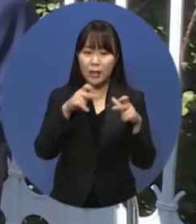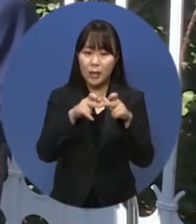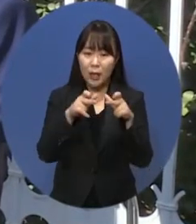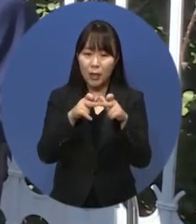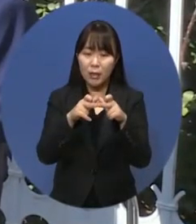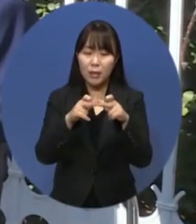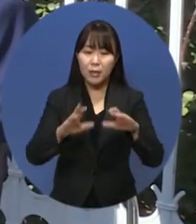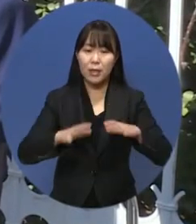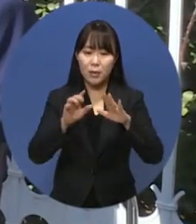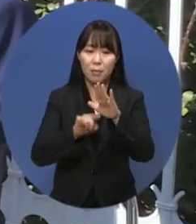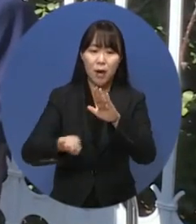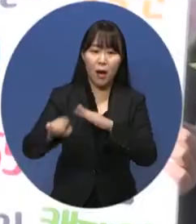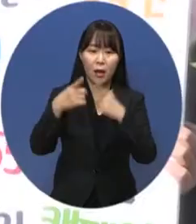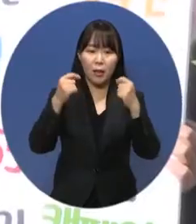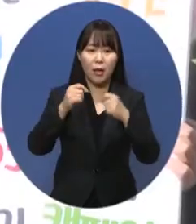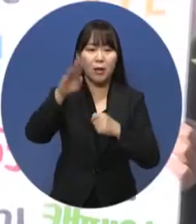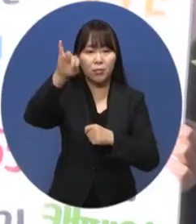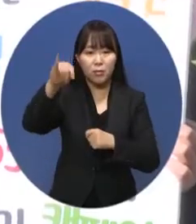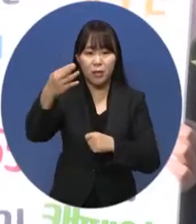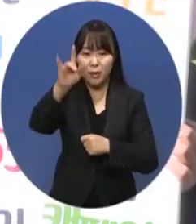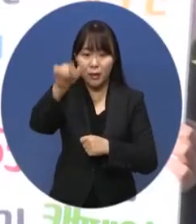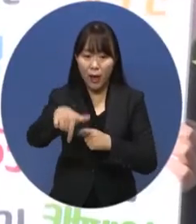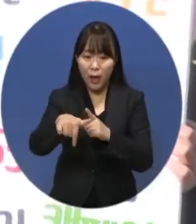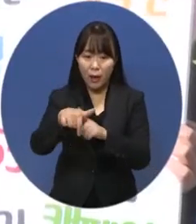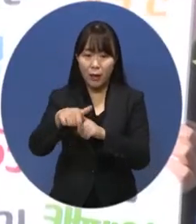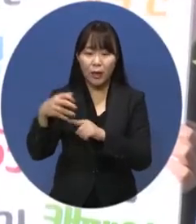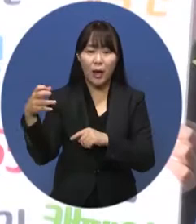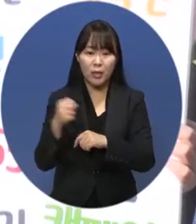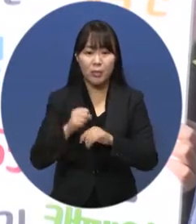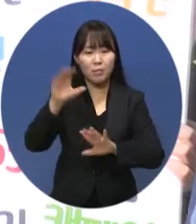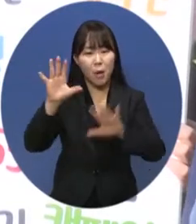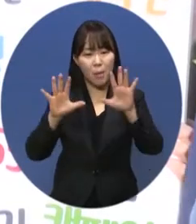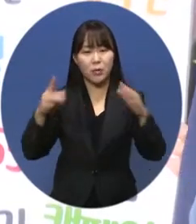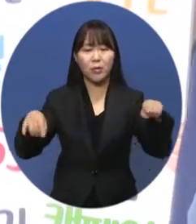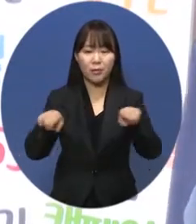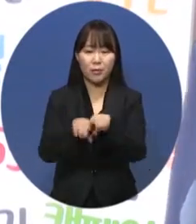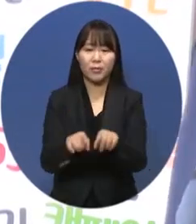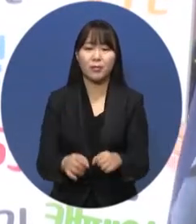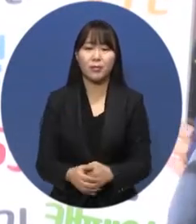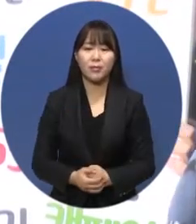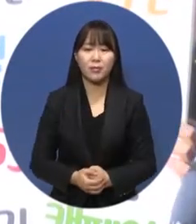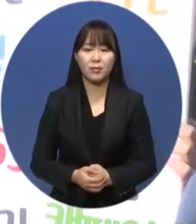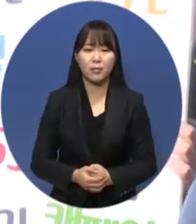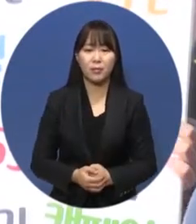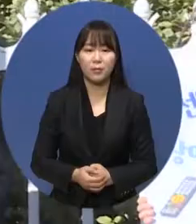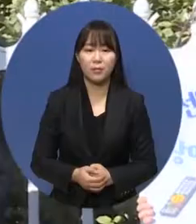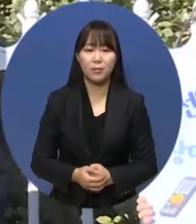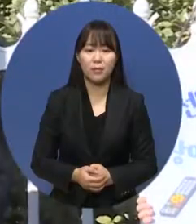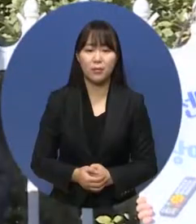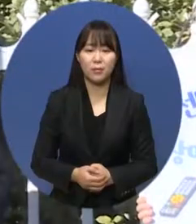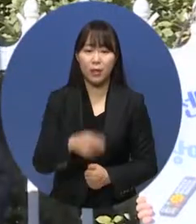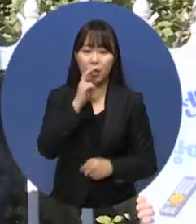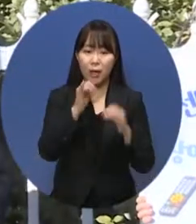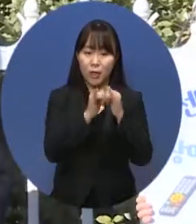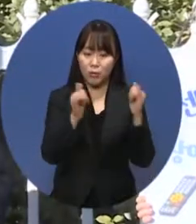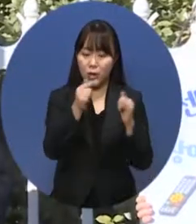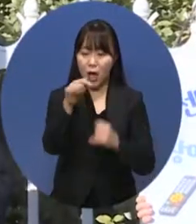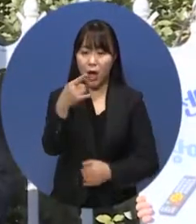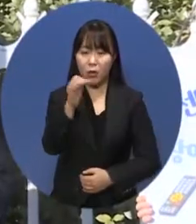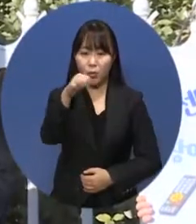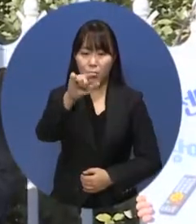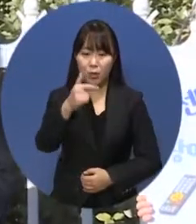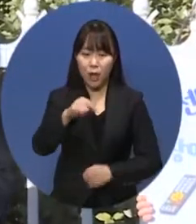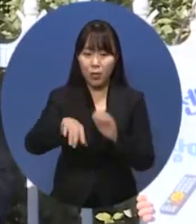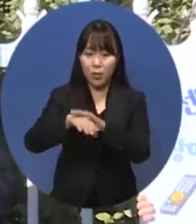향한 도전을 담은 영화 블랙을 못해 부러워한 퍼포먼스가 펼쳐졌습니다 가수 아동 그는 한